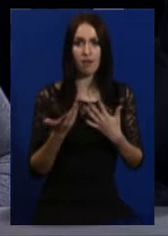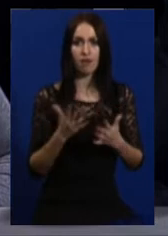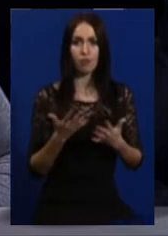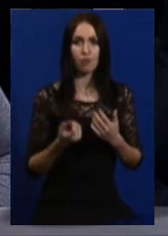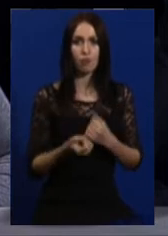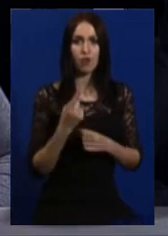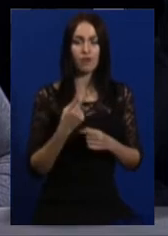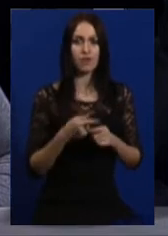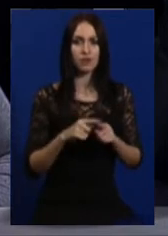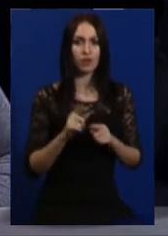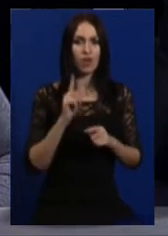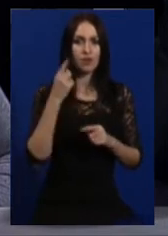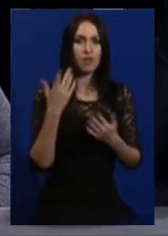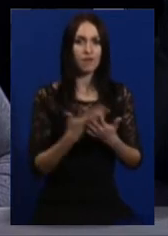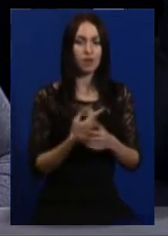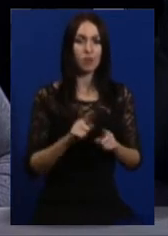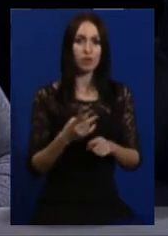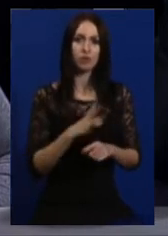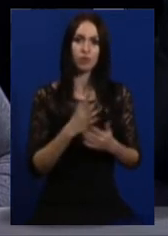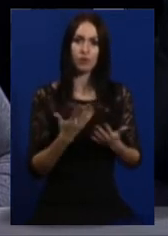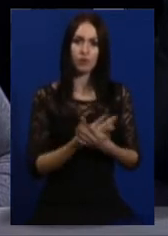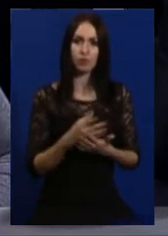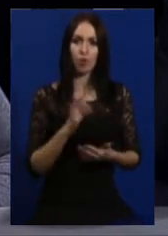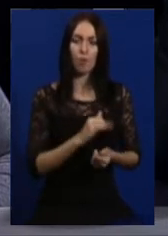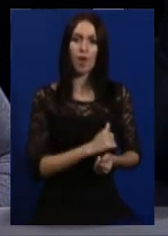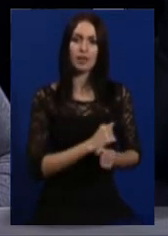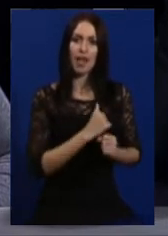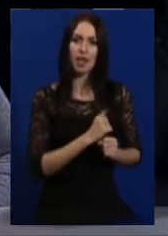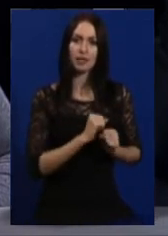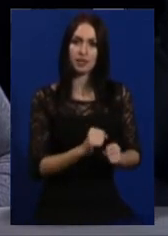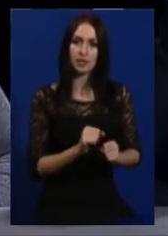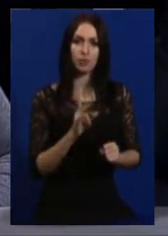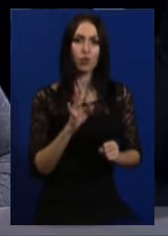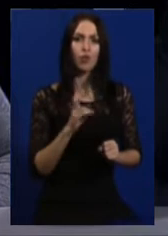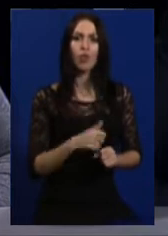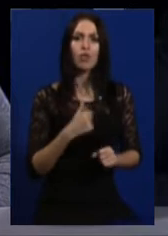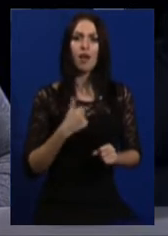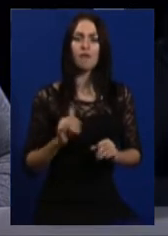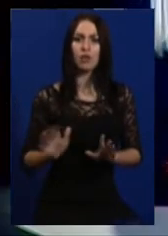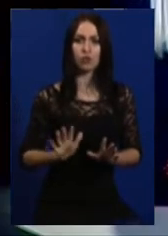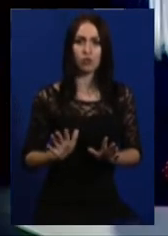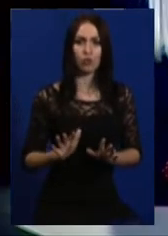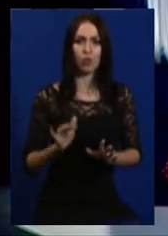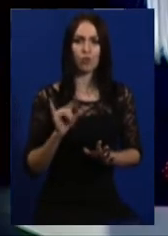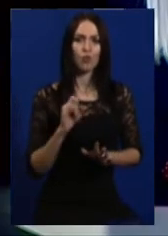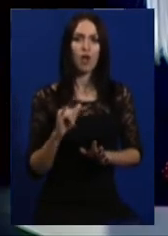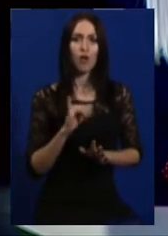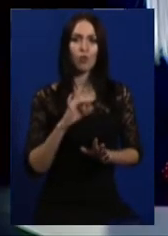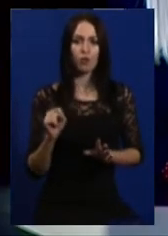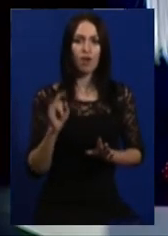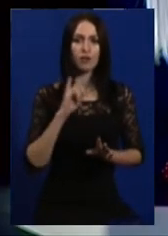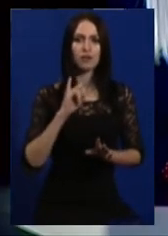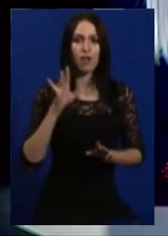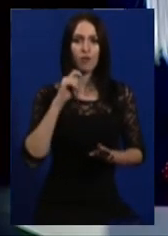идея фильма это должен был быть фильм о патриотизме ну и таком кого сном патриотизме ура ура слава